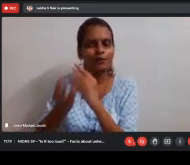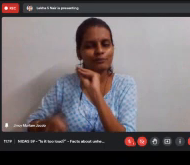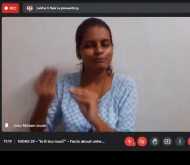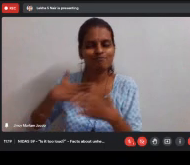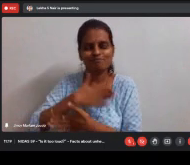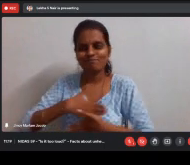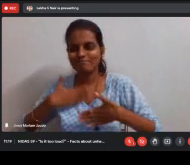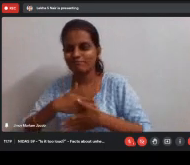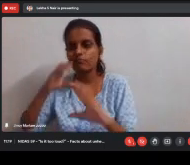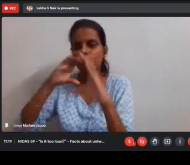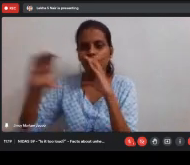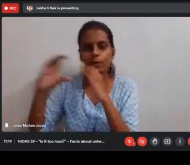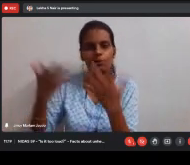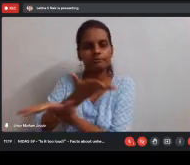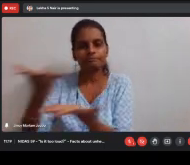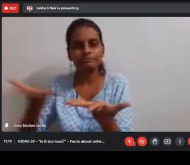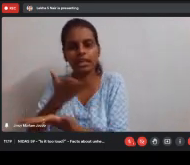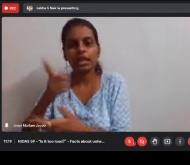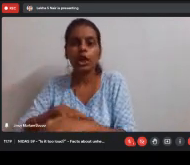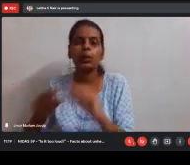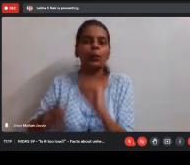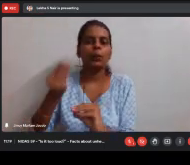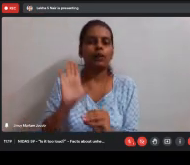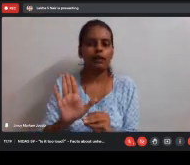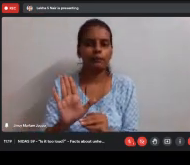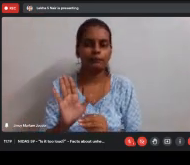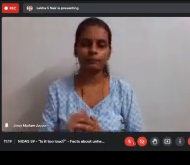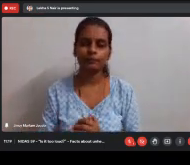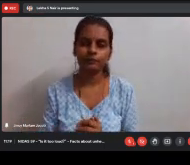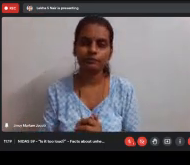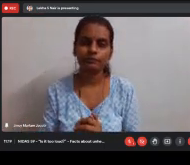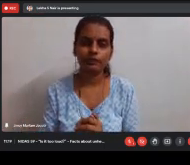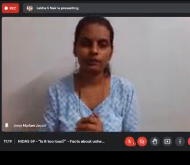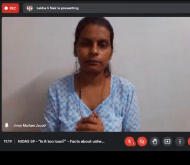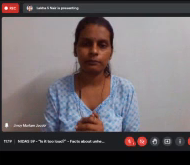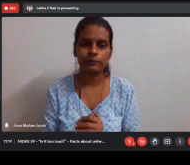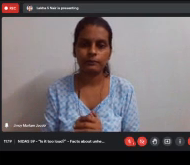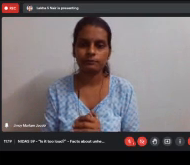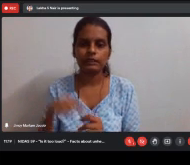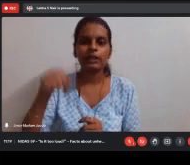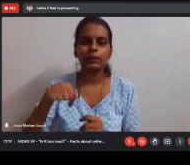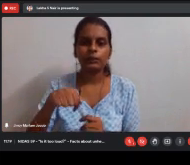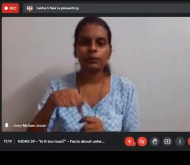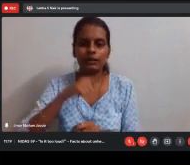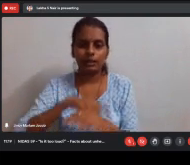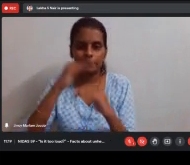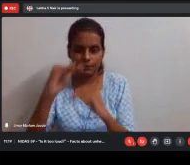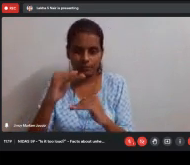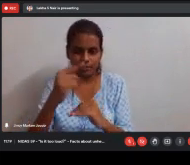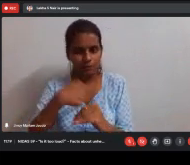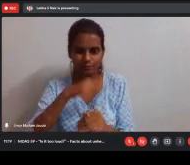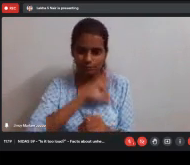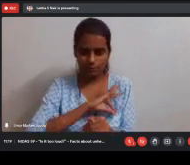യാത്ര ചെയ്യേണ്ട ആ ഒരു സമയം ലാഭം, സാമ്പത്തികമായിട്ടുള്ള നേട്ടങ്ങളുണ്ട്. ഓൾസോ ഈ ഒരു സമയത്ത്